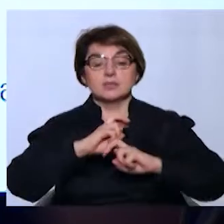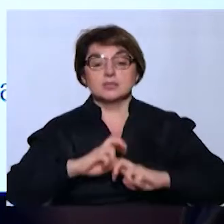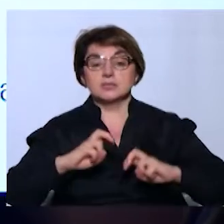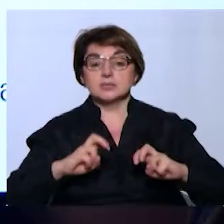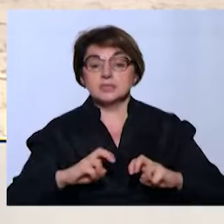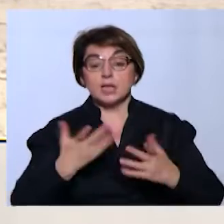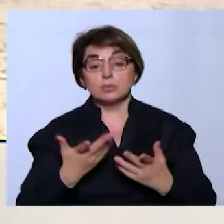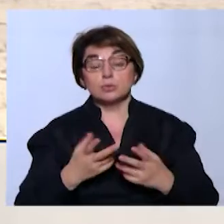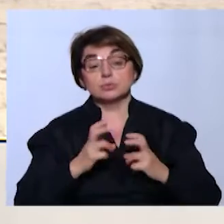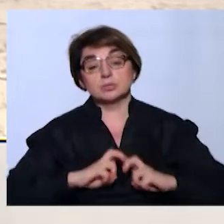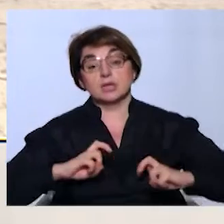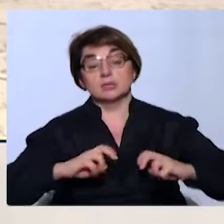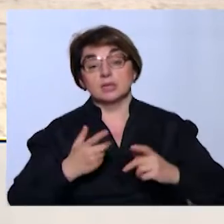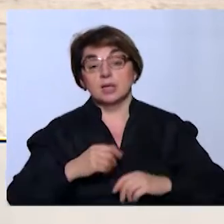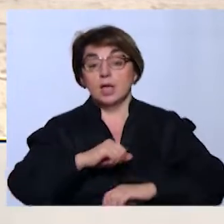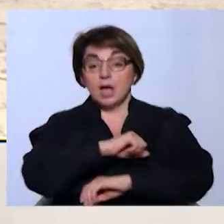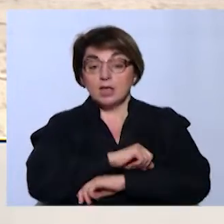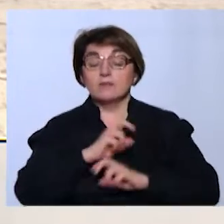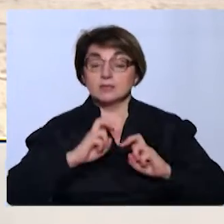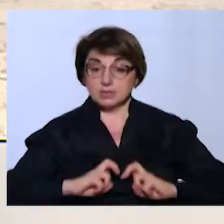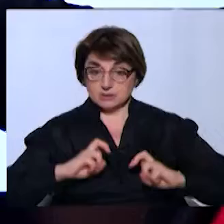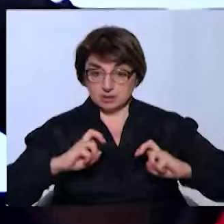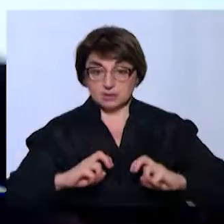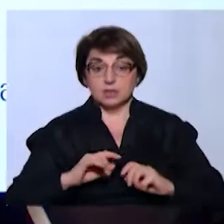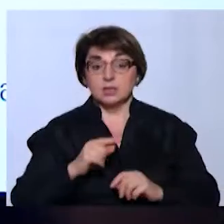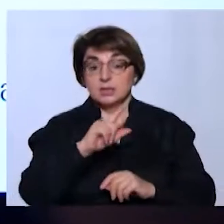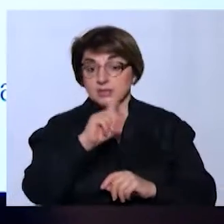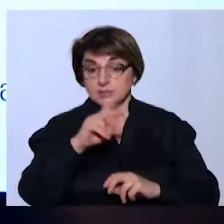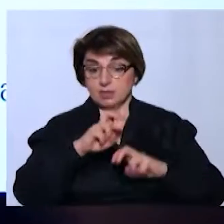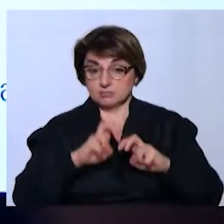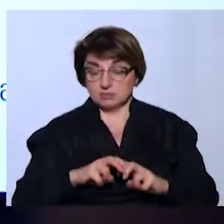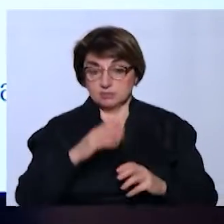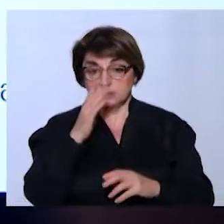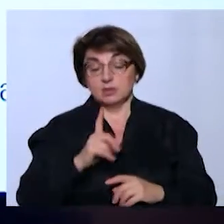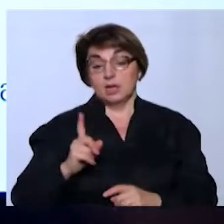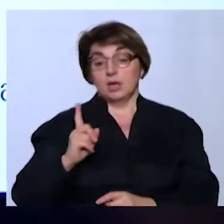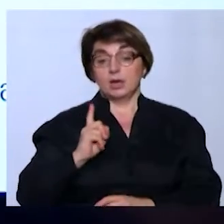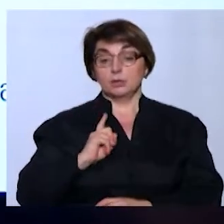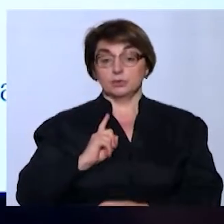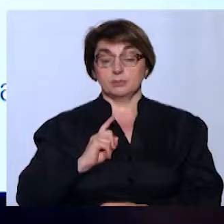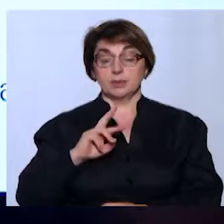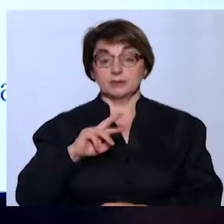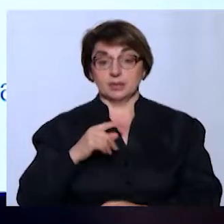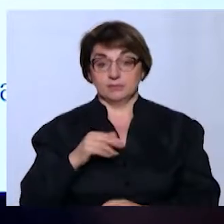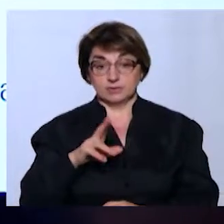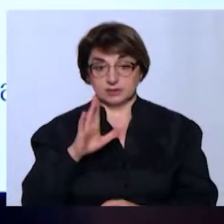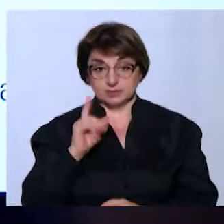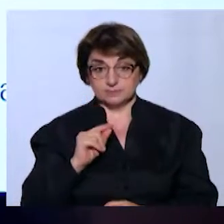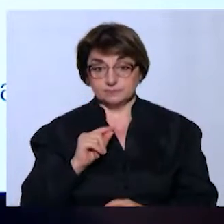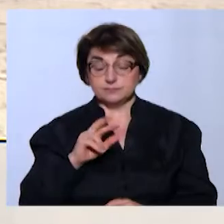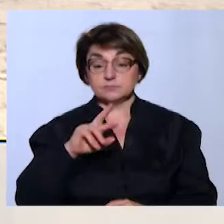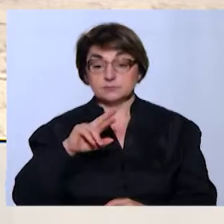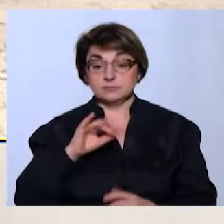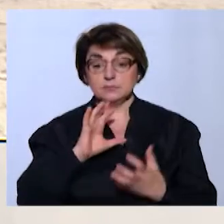სხედან? აივანზე სხედან. წავშალოთ ზიან და ელოდებიან დავითს. დავითი